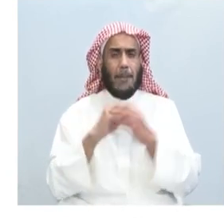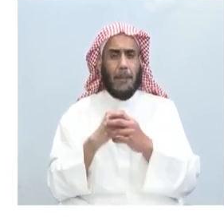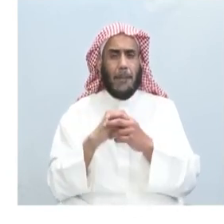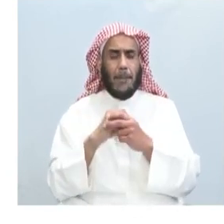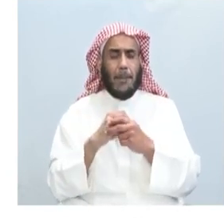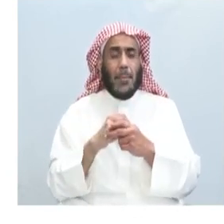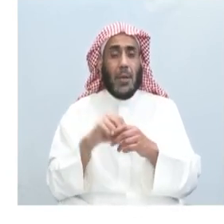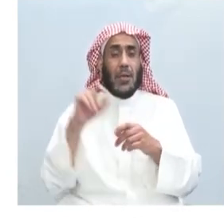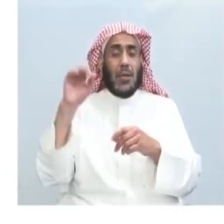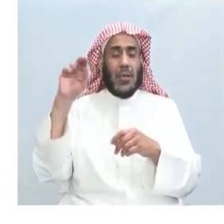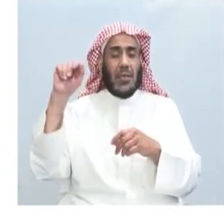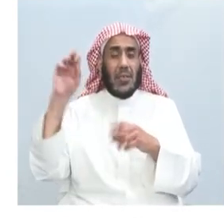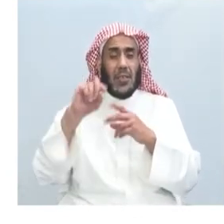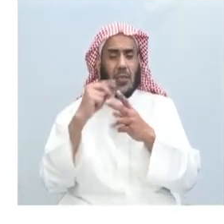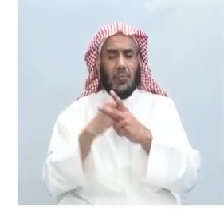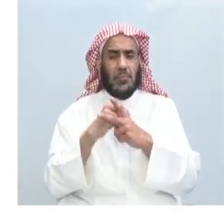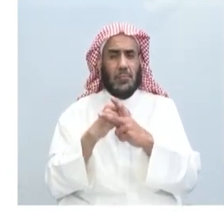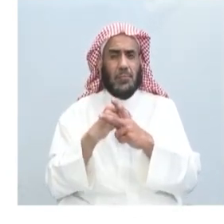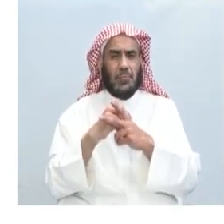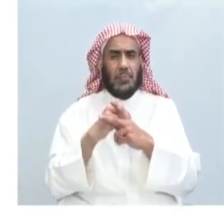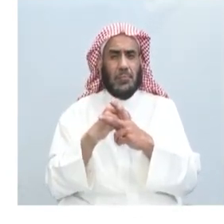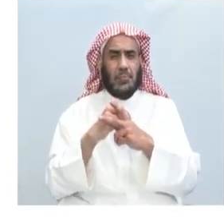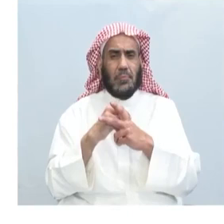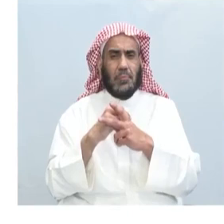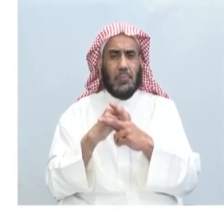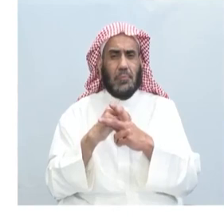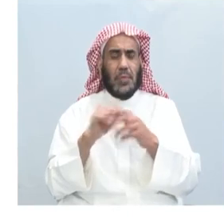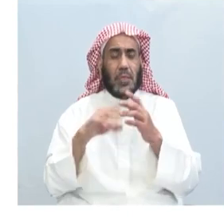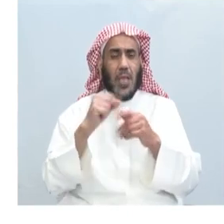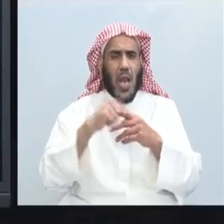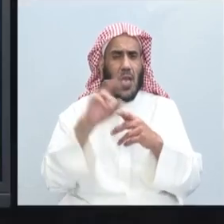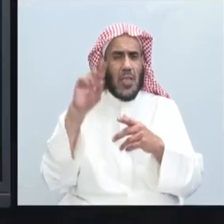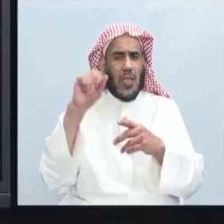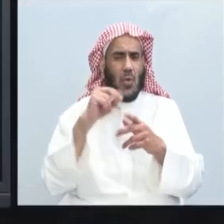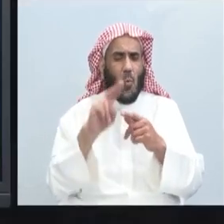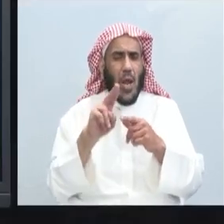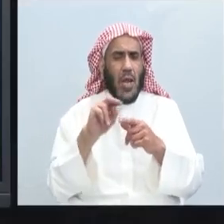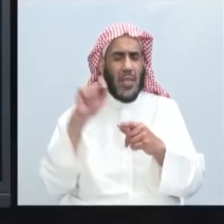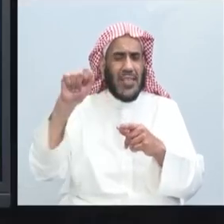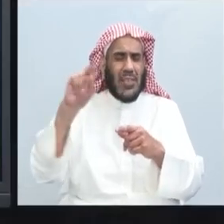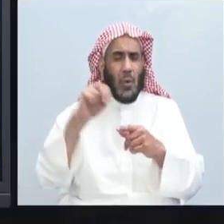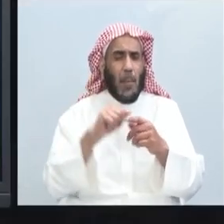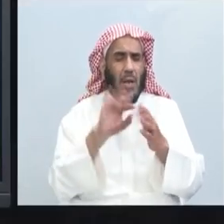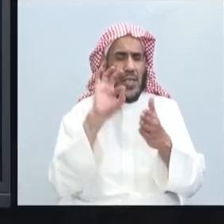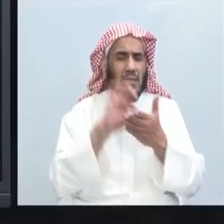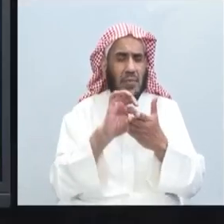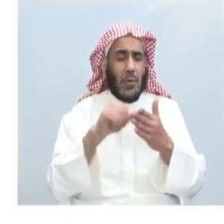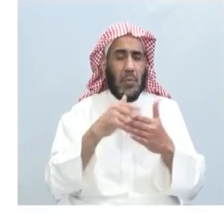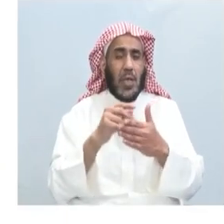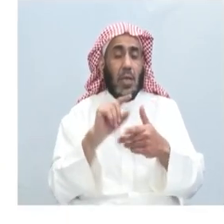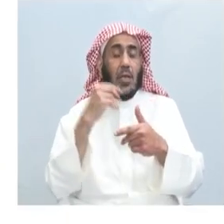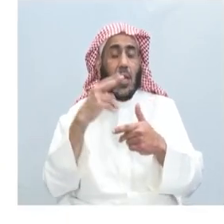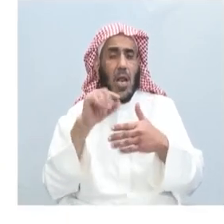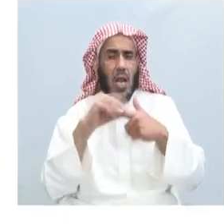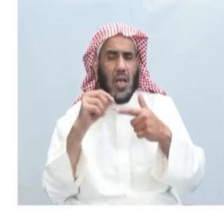هي التي 2 ب يعطيني اللي هو استنتاج ان التي 1 هي عباره عن الصفر وبالتالي 2 ناقص